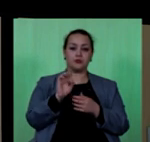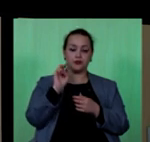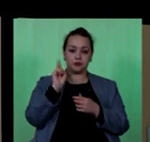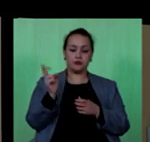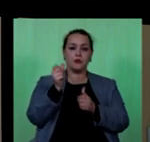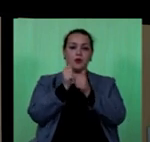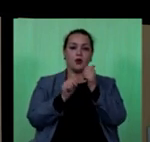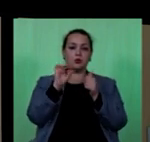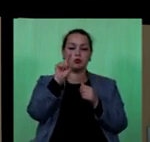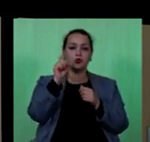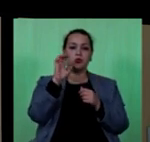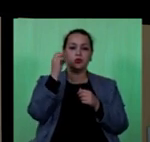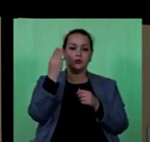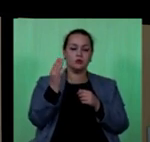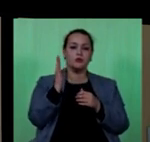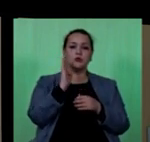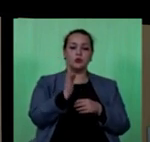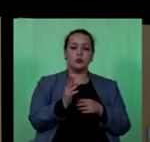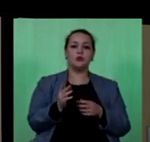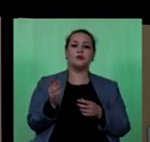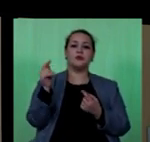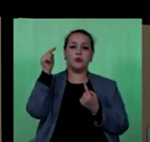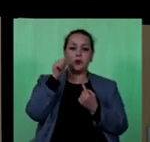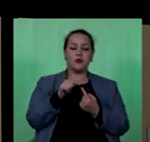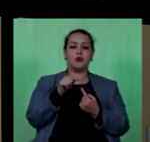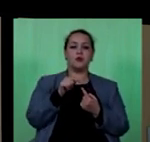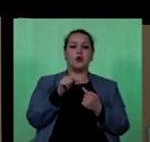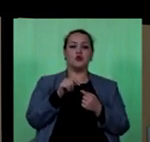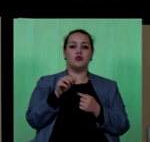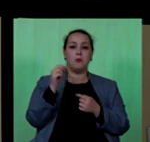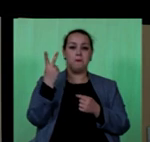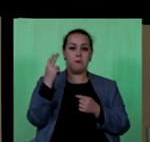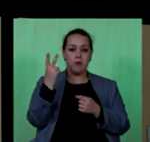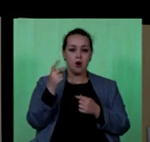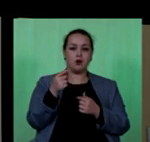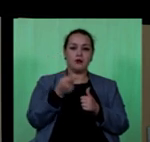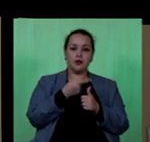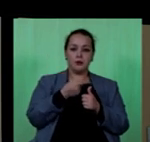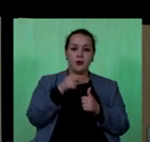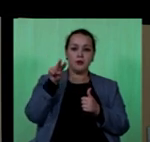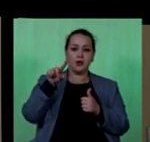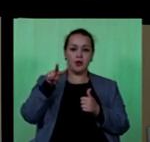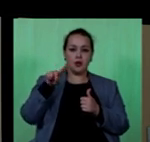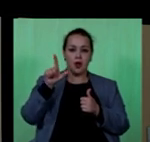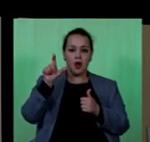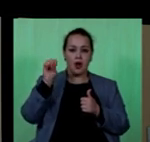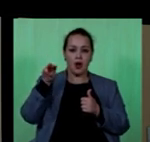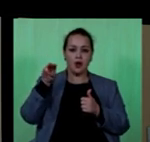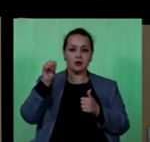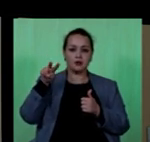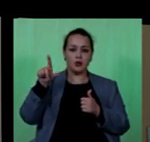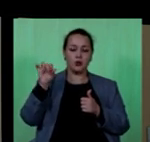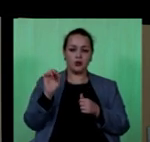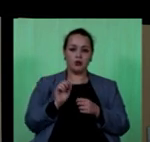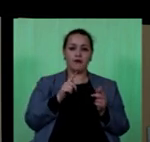существительных мы будем подбирать пару подходящее имя прилагательное вы готовы молодцы